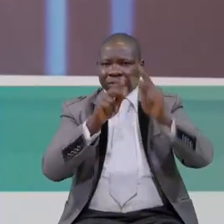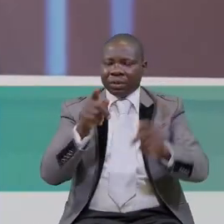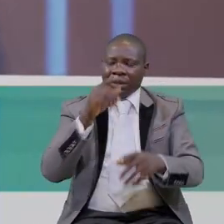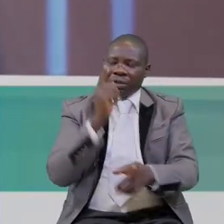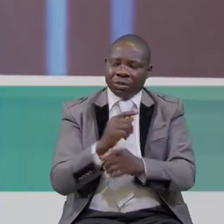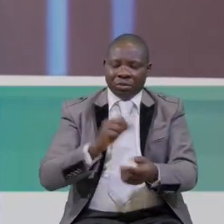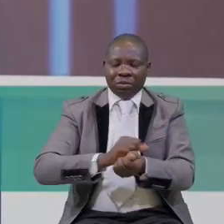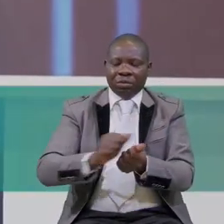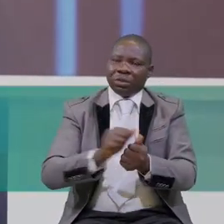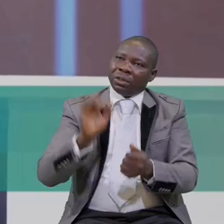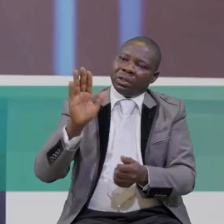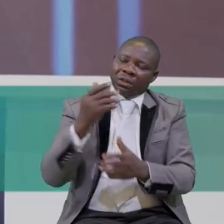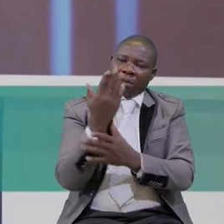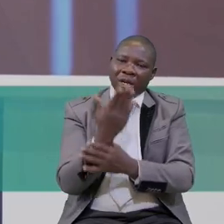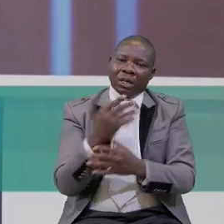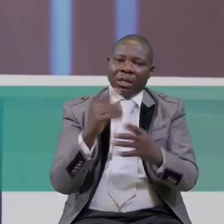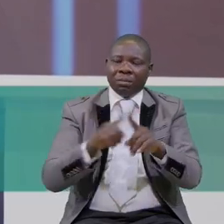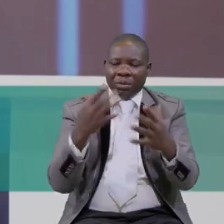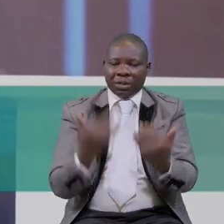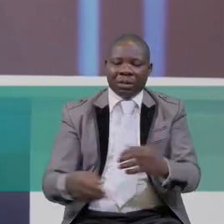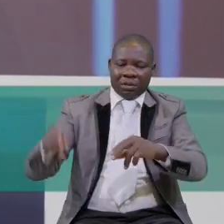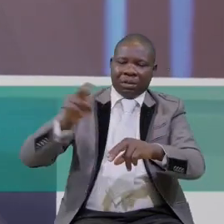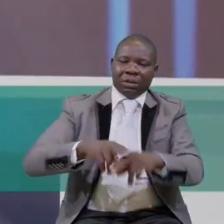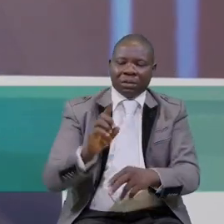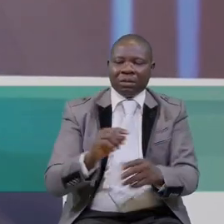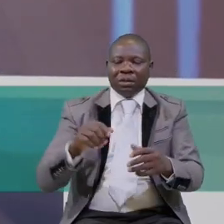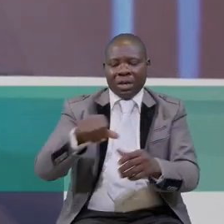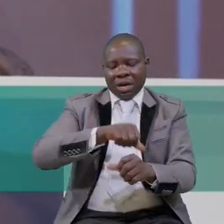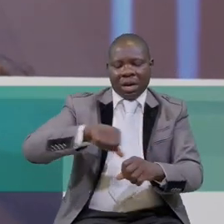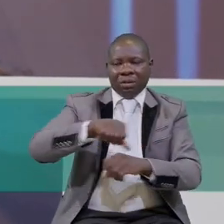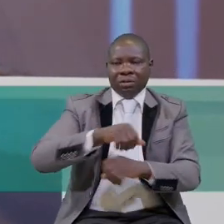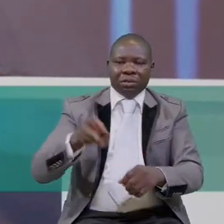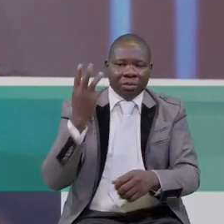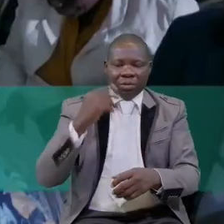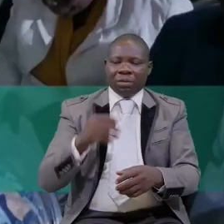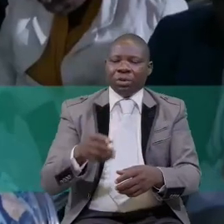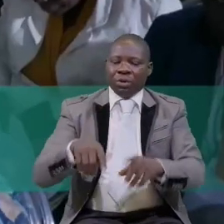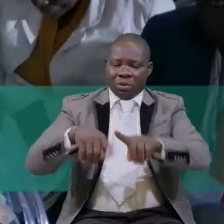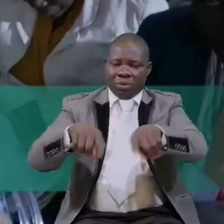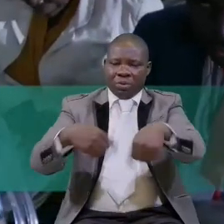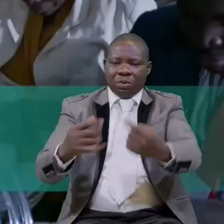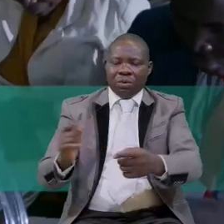Il lavait ses mains. Mais l'onction augmentée va venir.